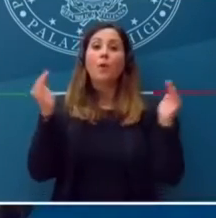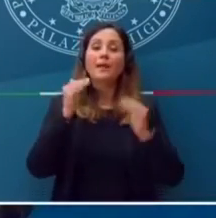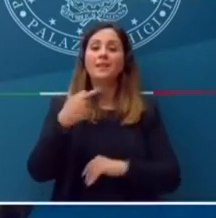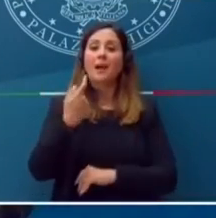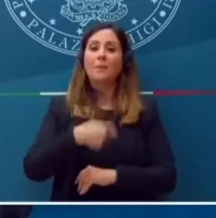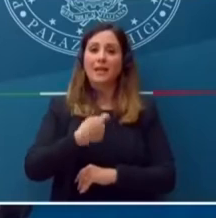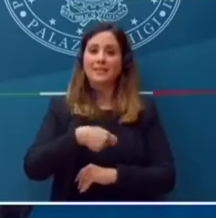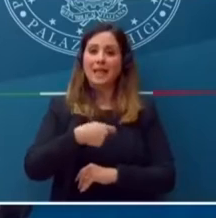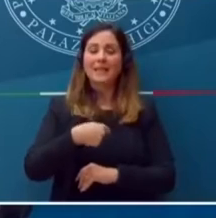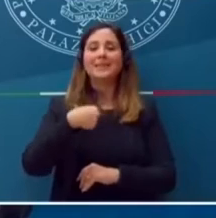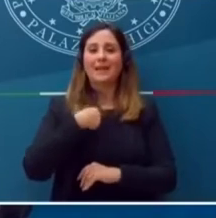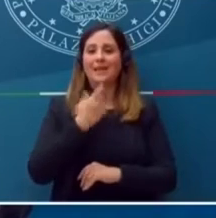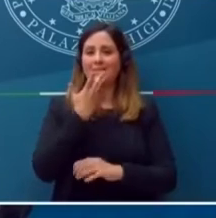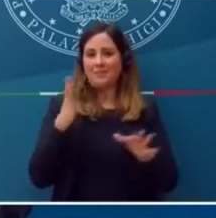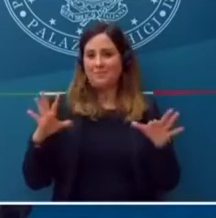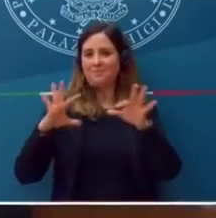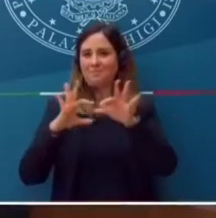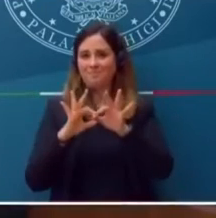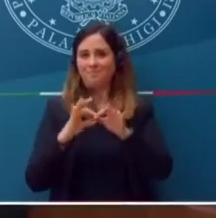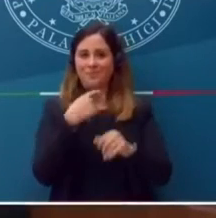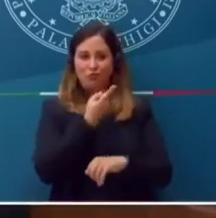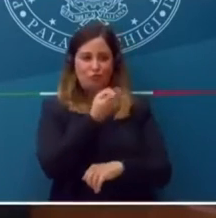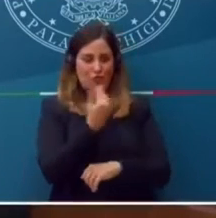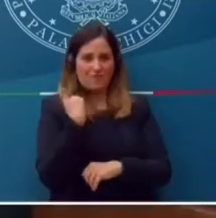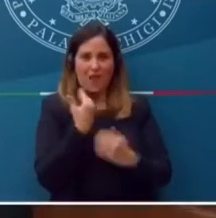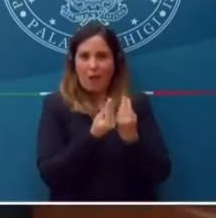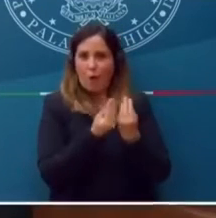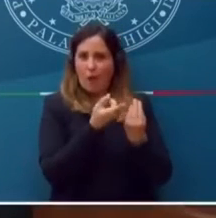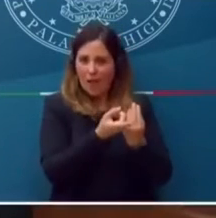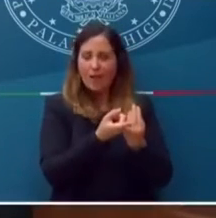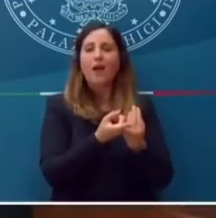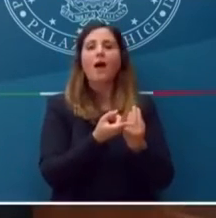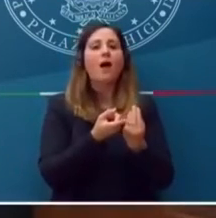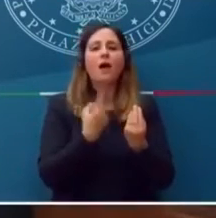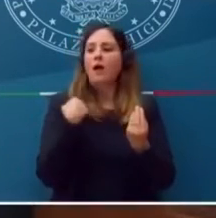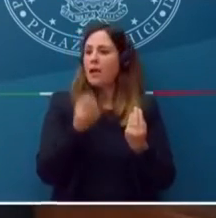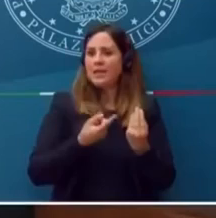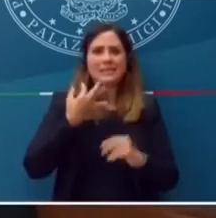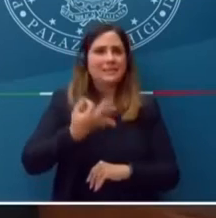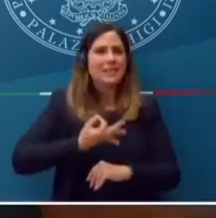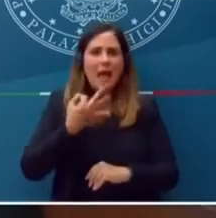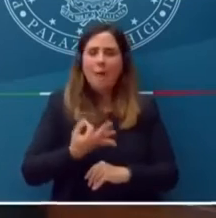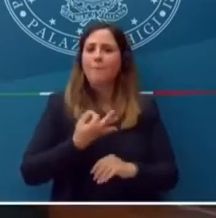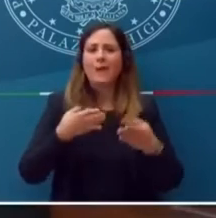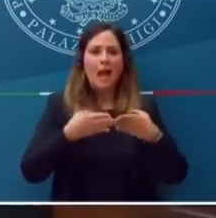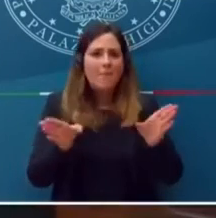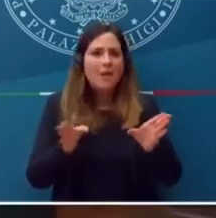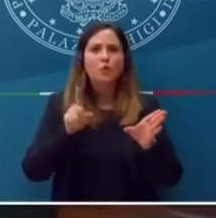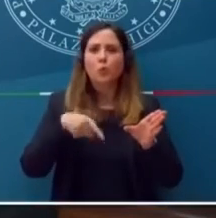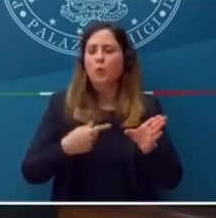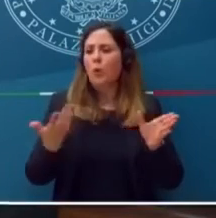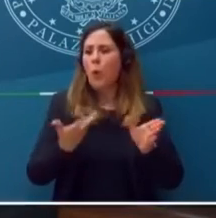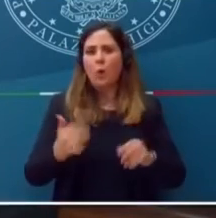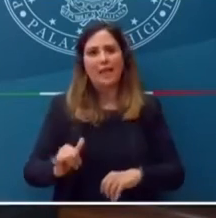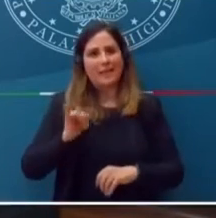Presidente, ricollegandomi a quello che diceva adesso la collega, si è sempre detto che le riaperture, anche eventuali riaperture anticipate rispetto alla